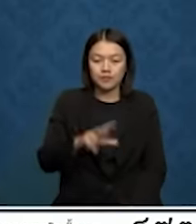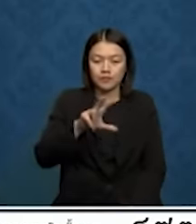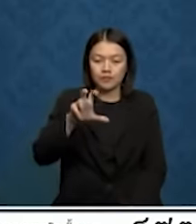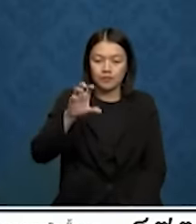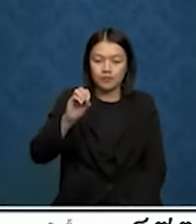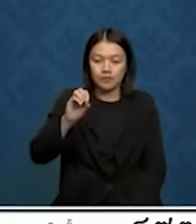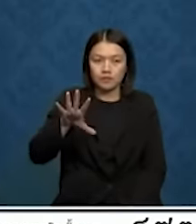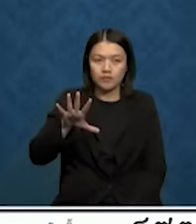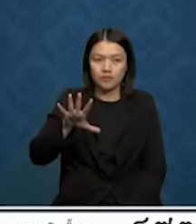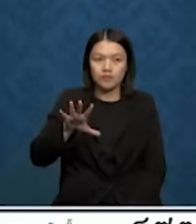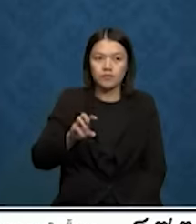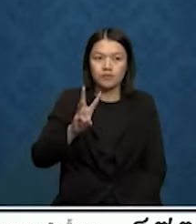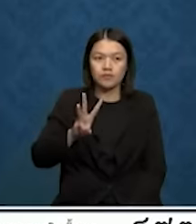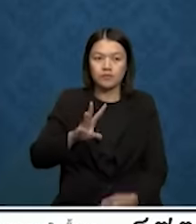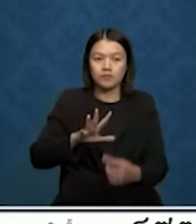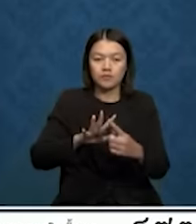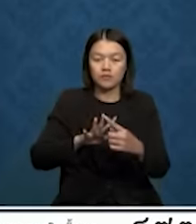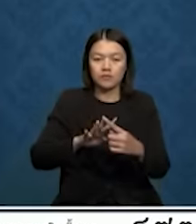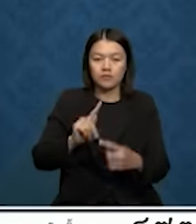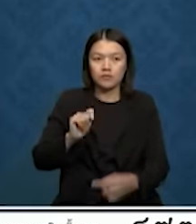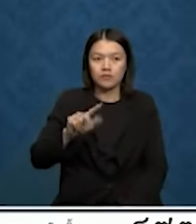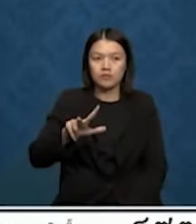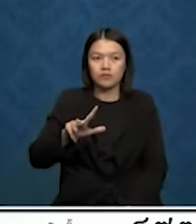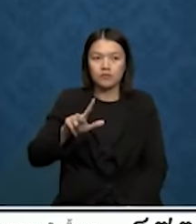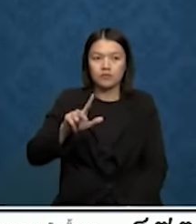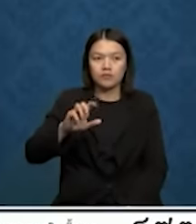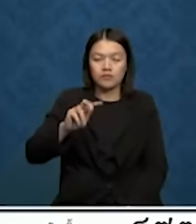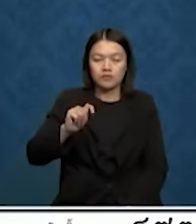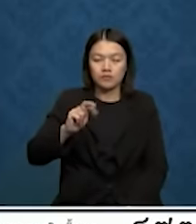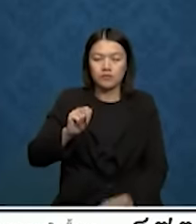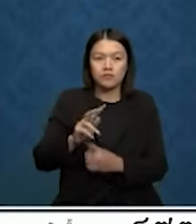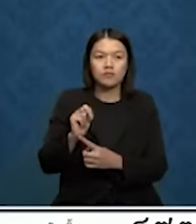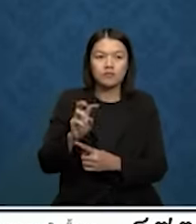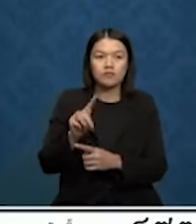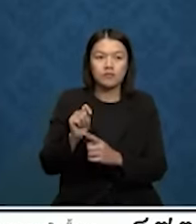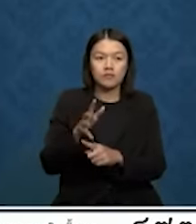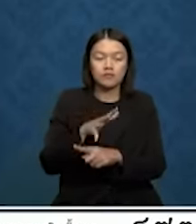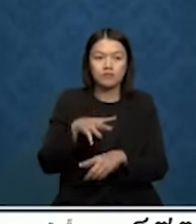355นายวุฒินันท์บุญชู ไม่เห็นชอบ